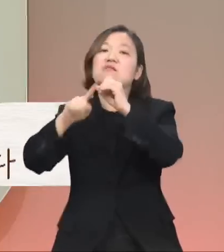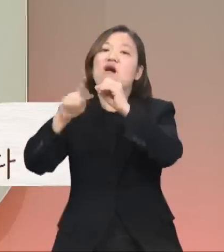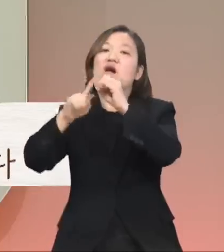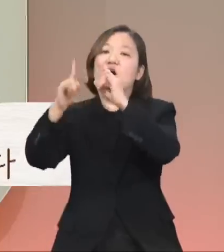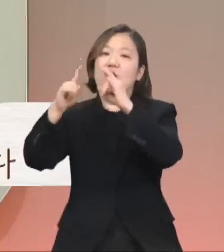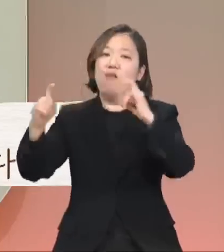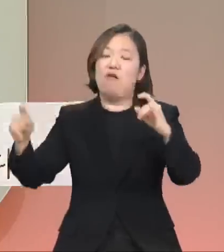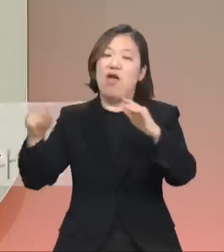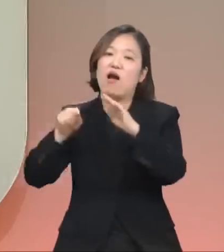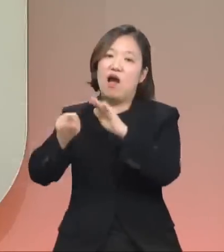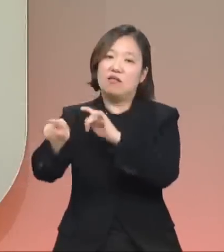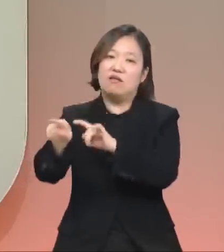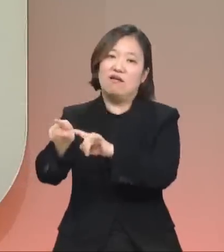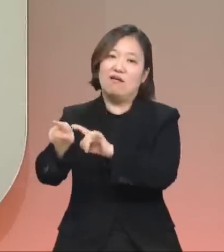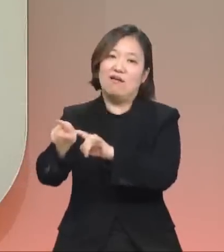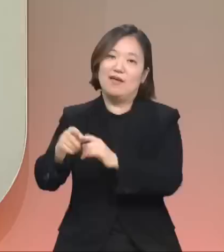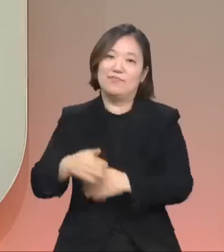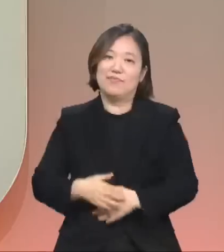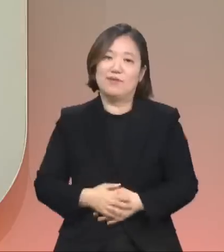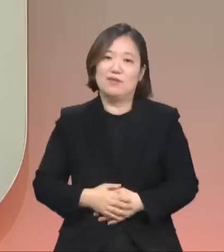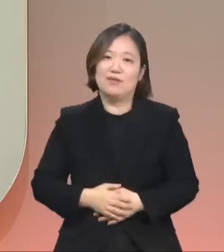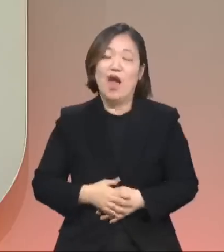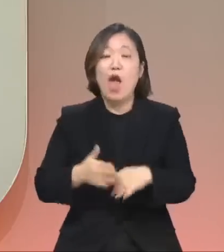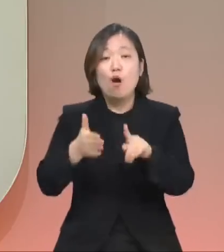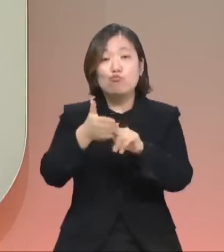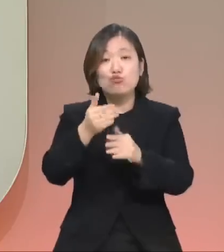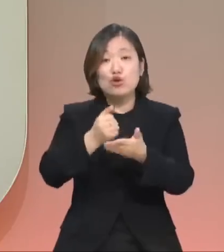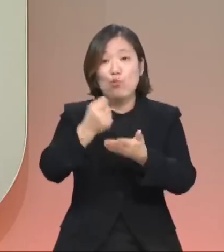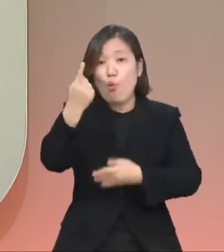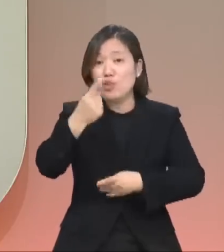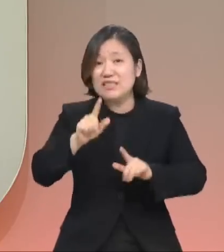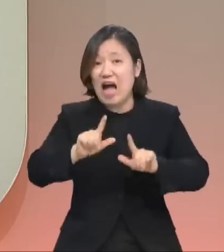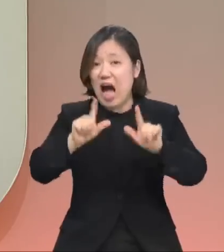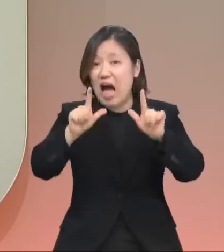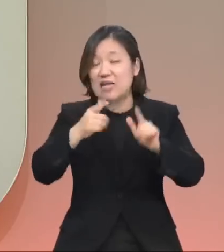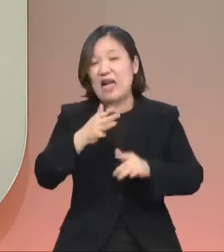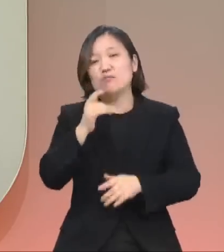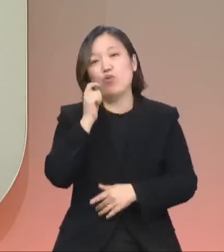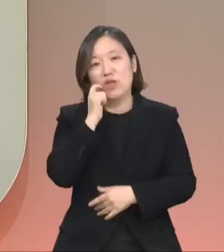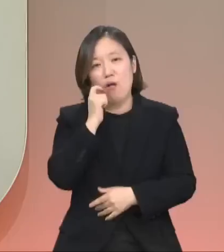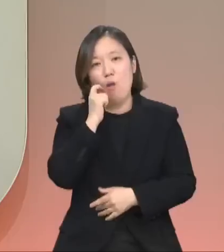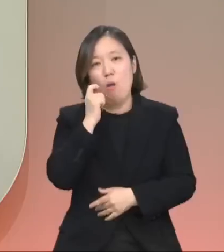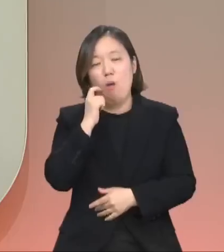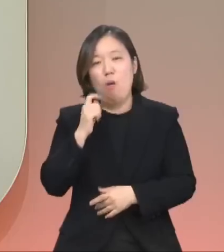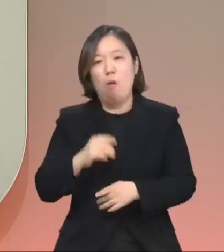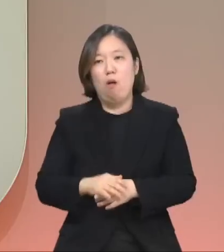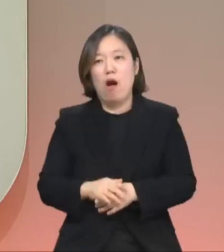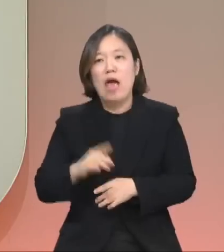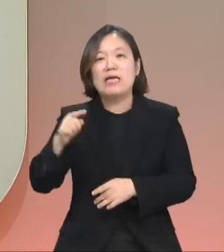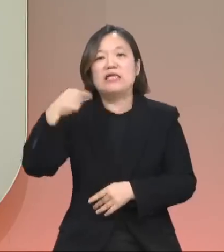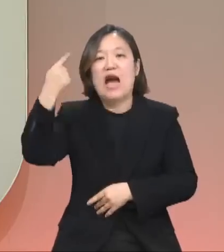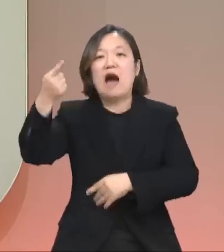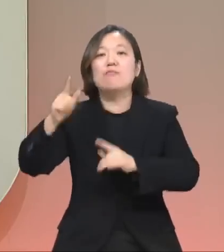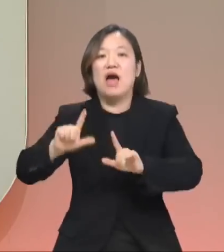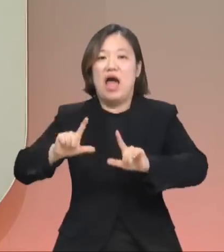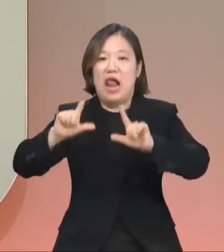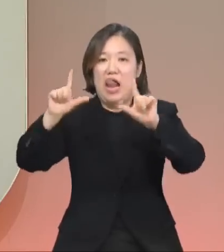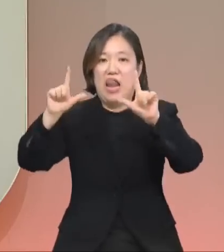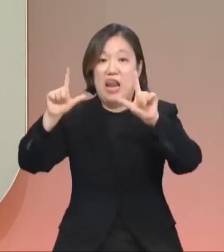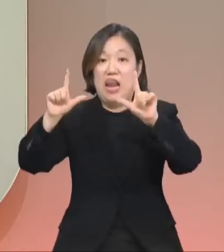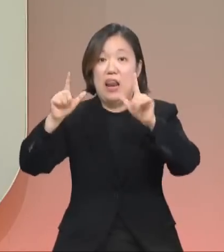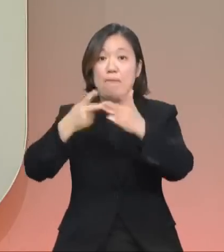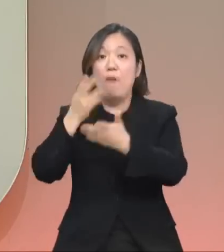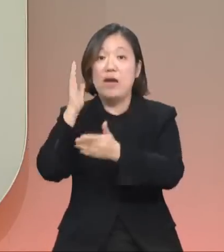부처님 오신 날 당일 날에는 못 가보시고 그 다음날 부처님 오신 날 초파일 법회가 끝나고